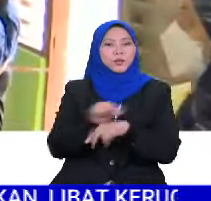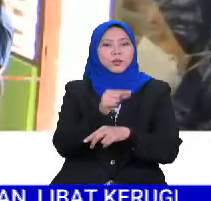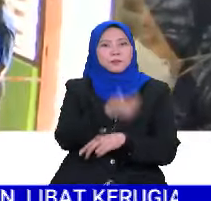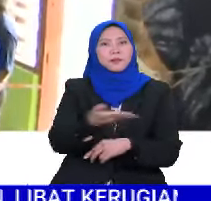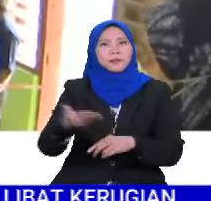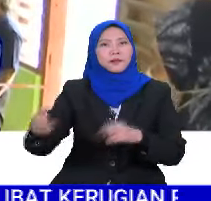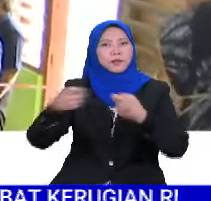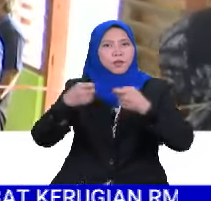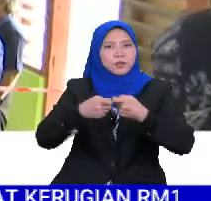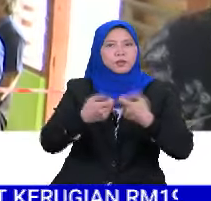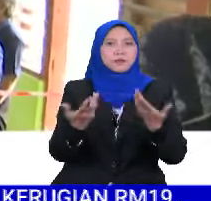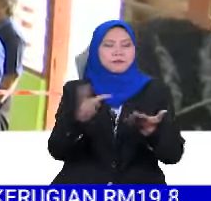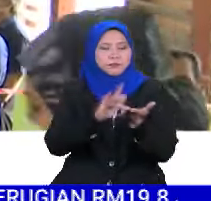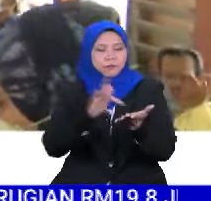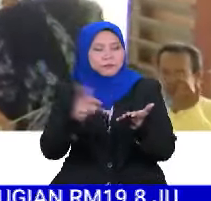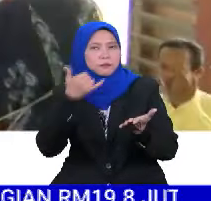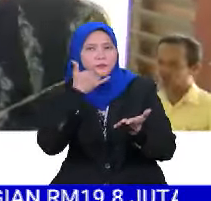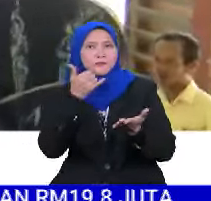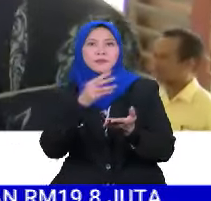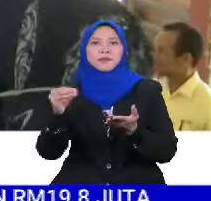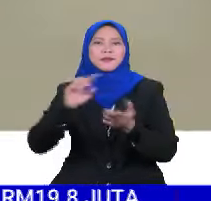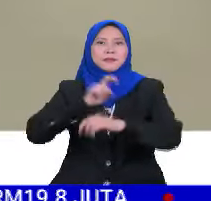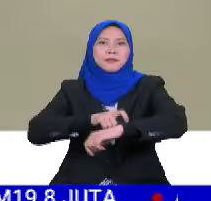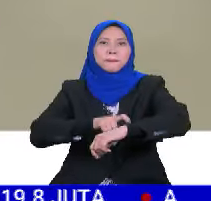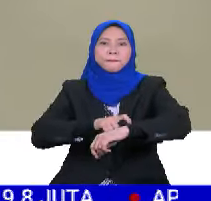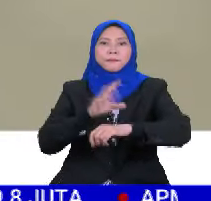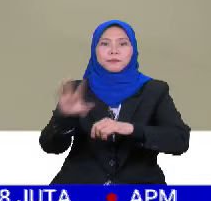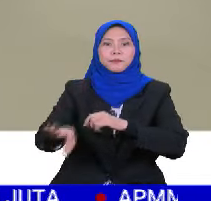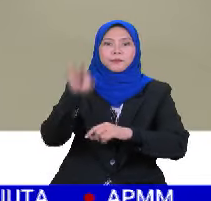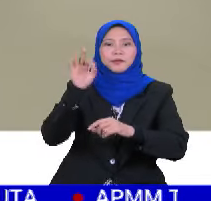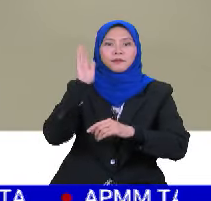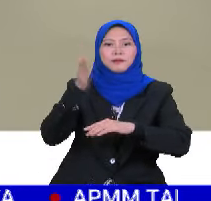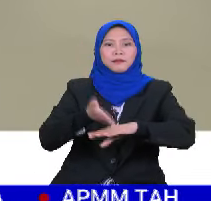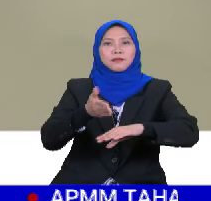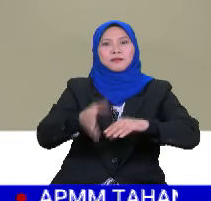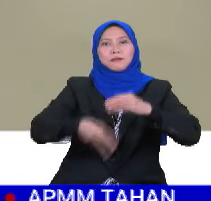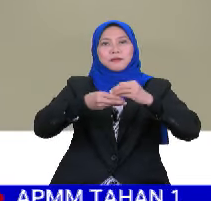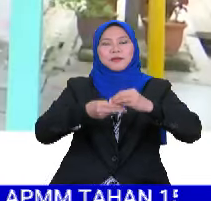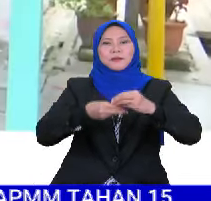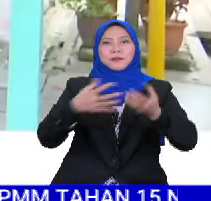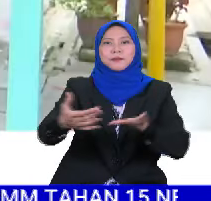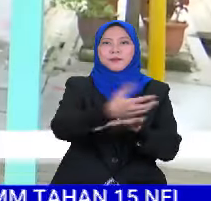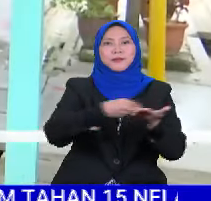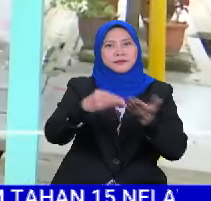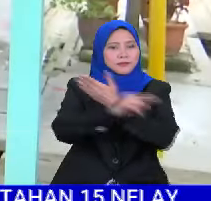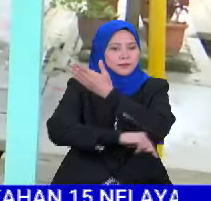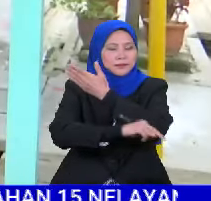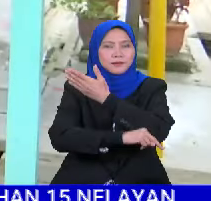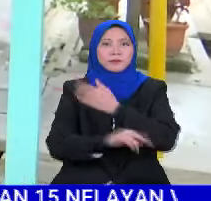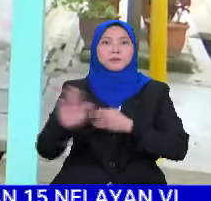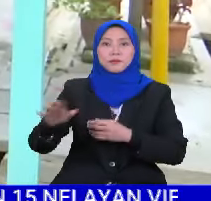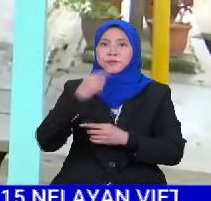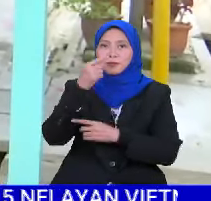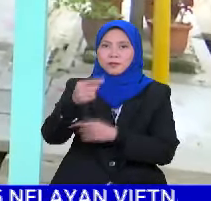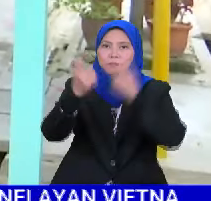produk-produk elektronik seperti telepon pintar dan jam penemuannya sekaligus bakal Menambah pendapatan Negeri tatosxl sarannya berkata